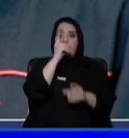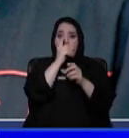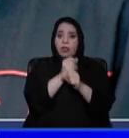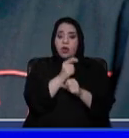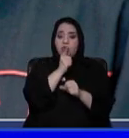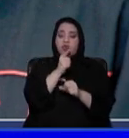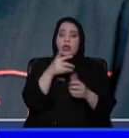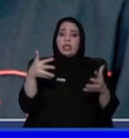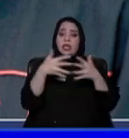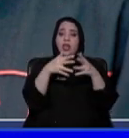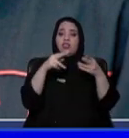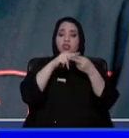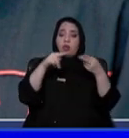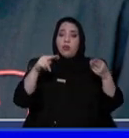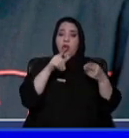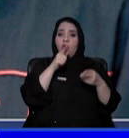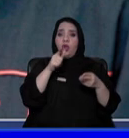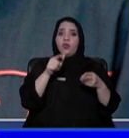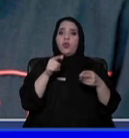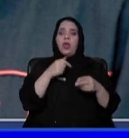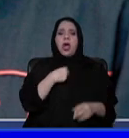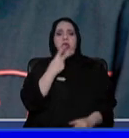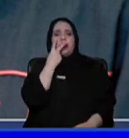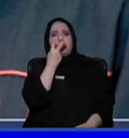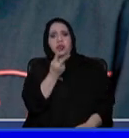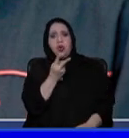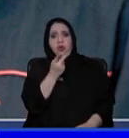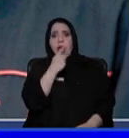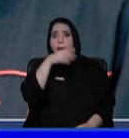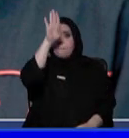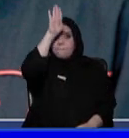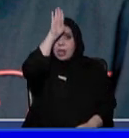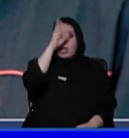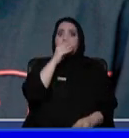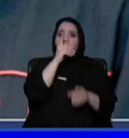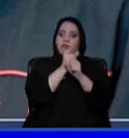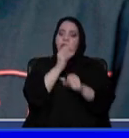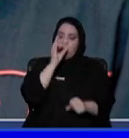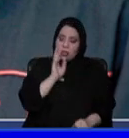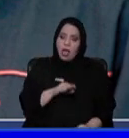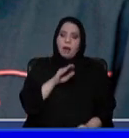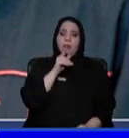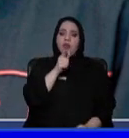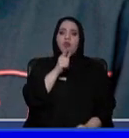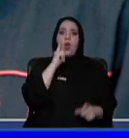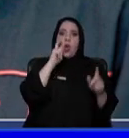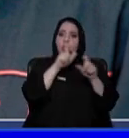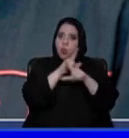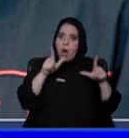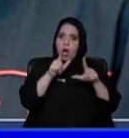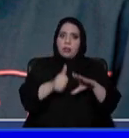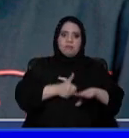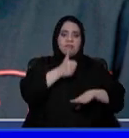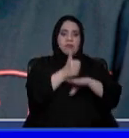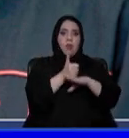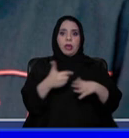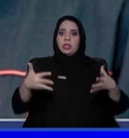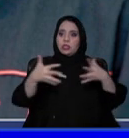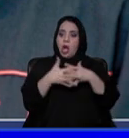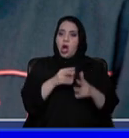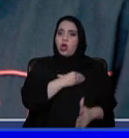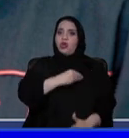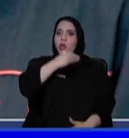للتعايش السلمي بنجد انه جلالة الملك فعلا ارسى التعايش